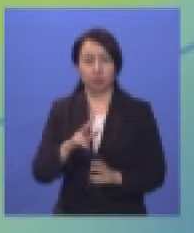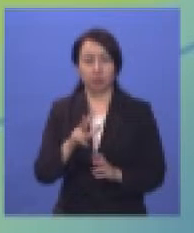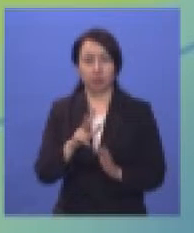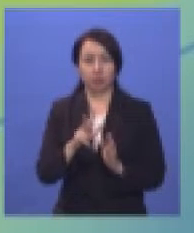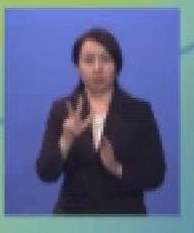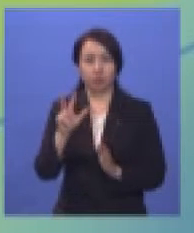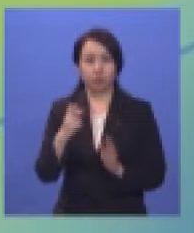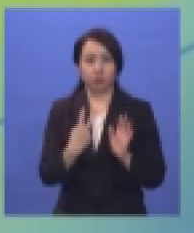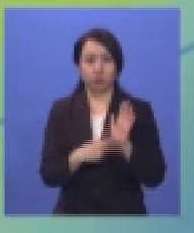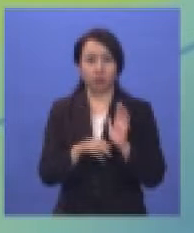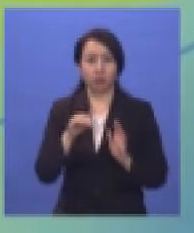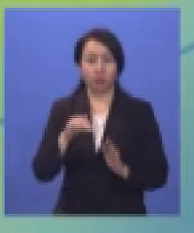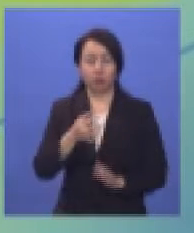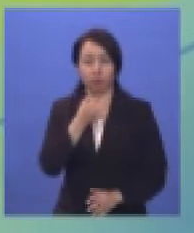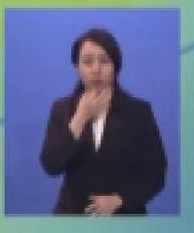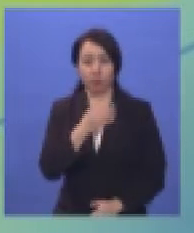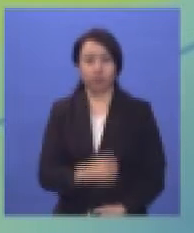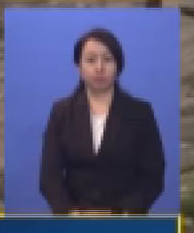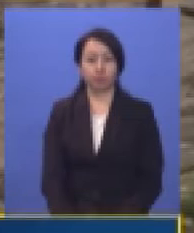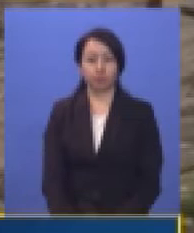экстракции 370 тысяч тонн масла.